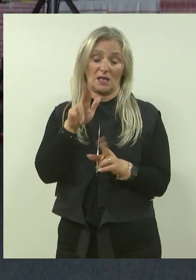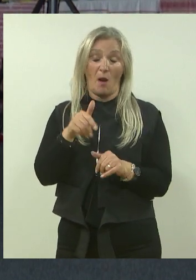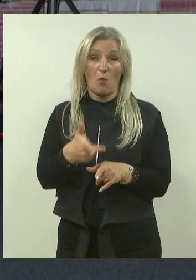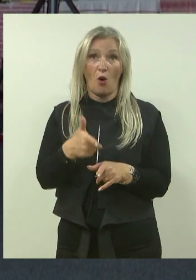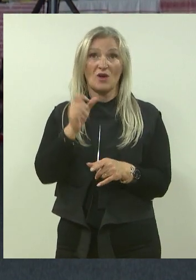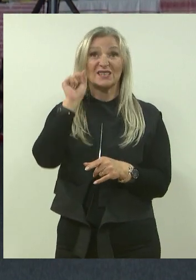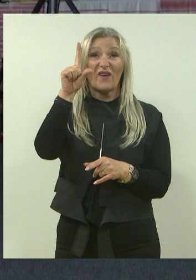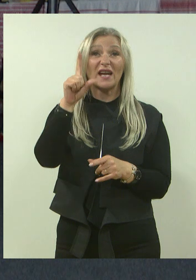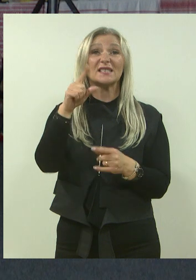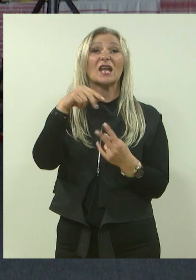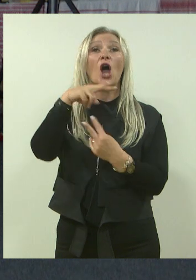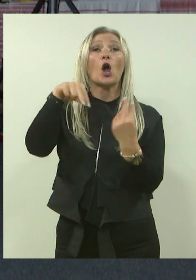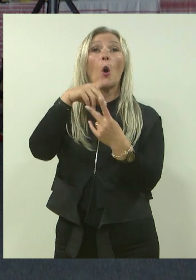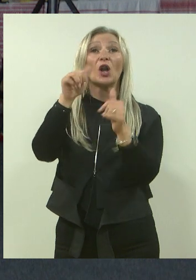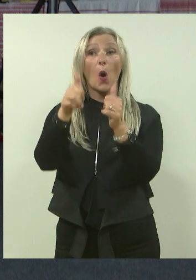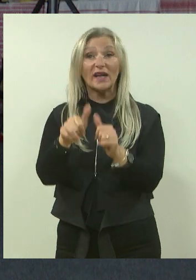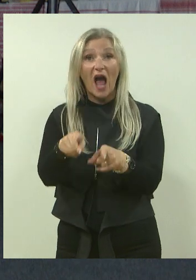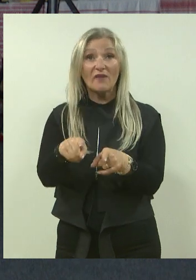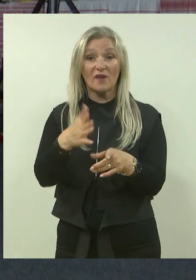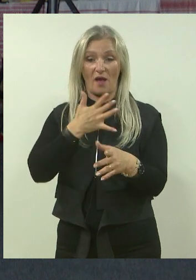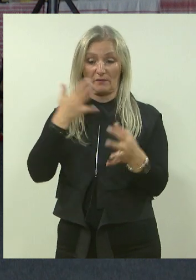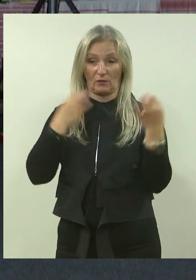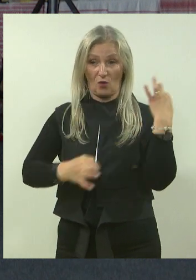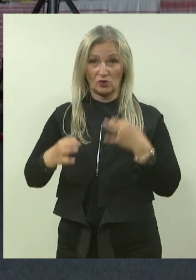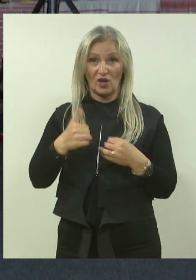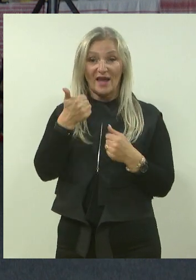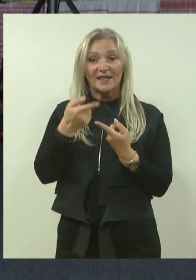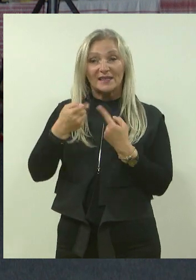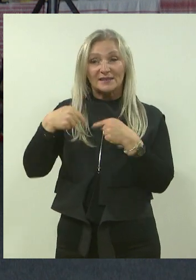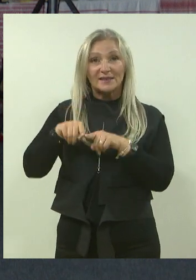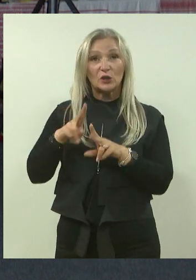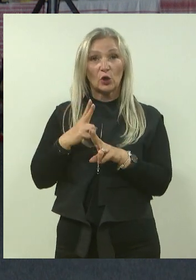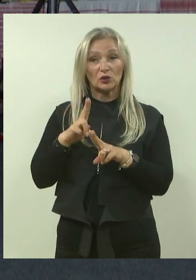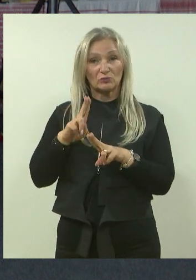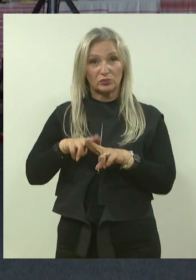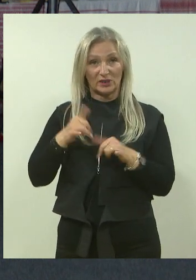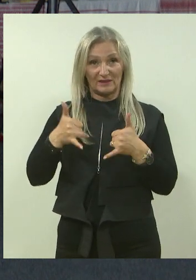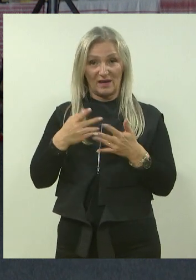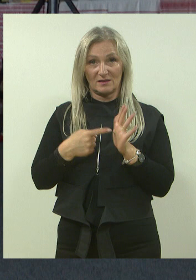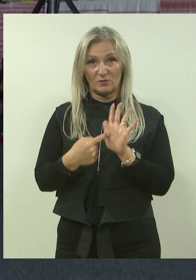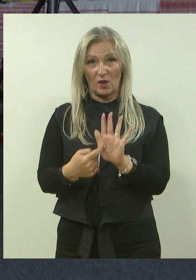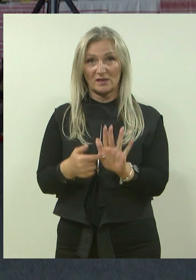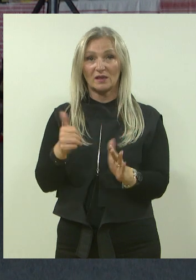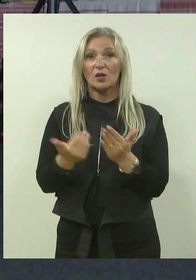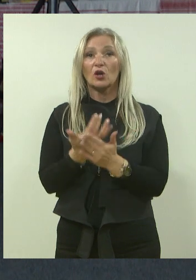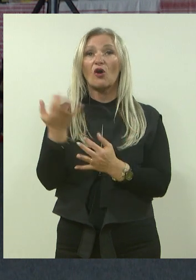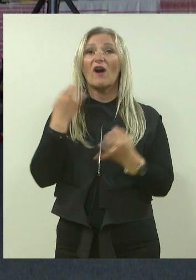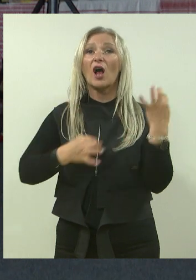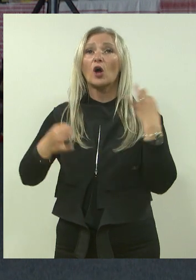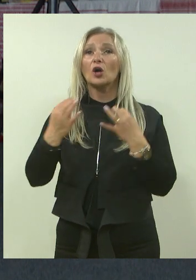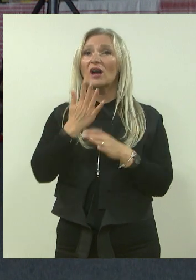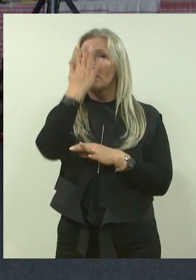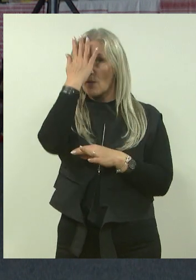koje su u našem fundusu sa nošnjama i danas ćemo jedan dio toga prikazati. Bit će jedna nova koreografija